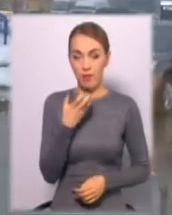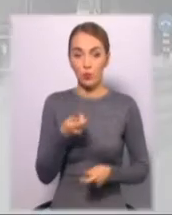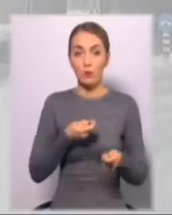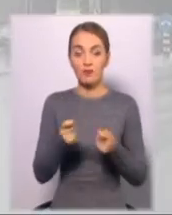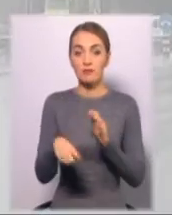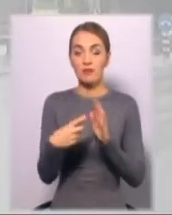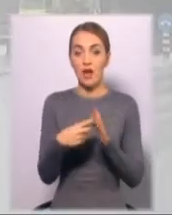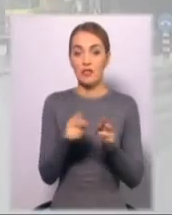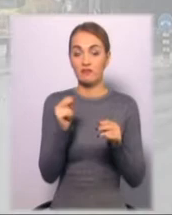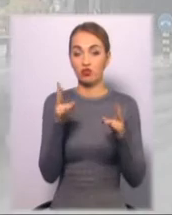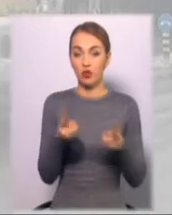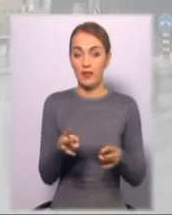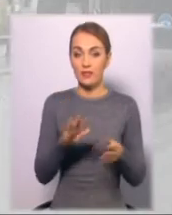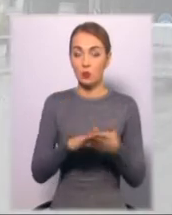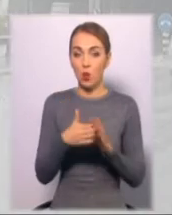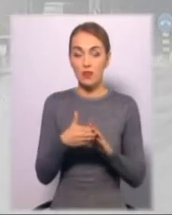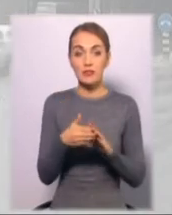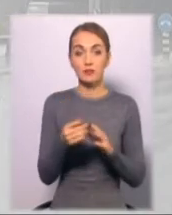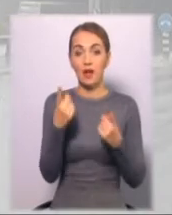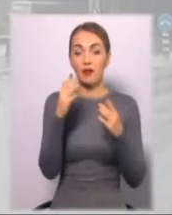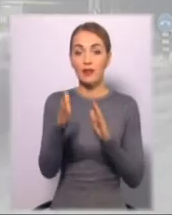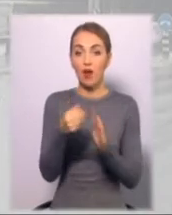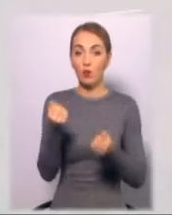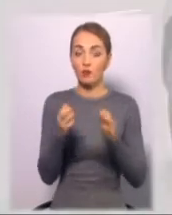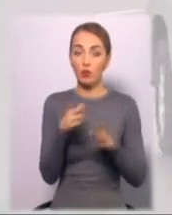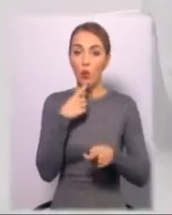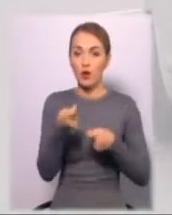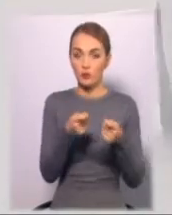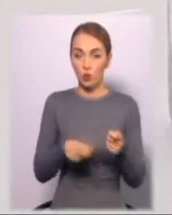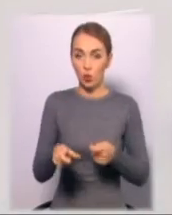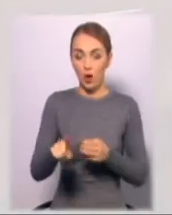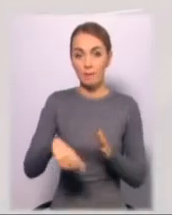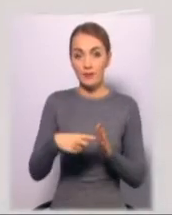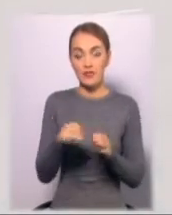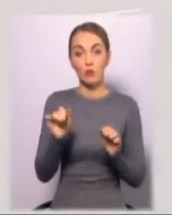питань надзвичайних ситуацій КМДА закликає водіїв бути обережними на дорогах міста